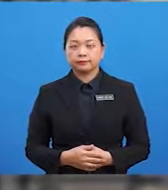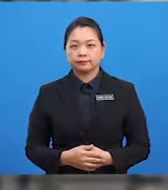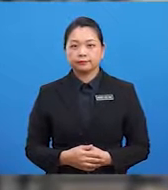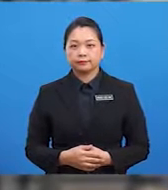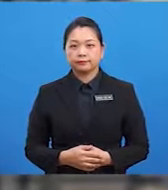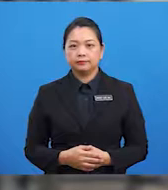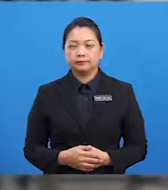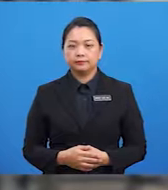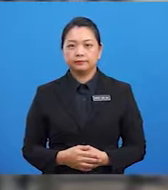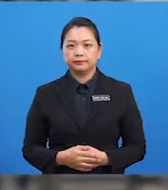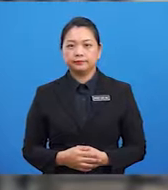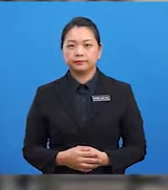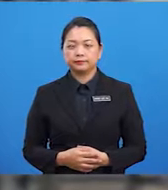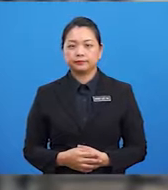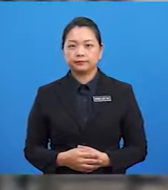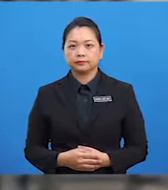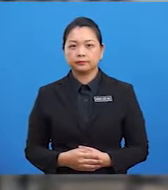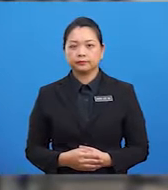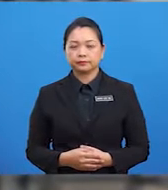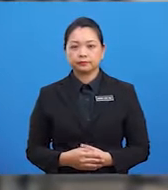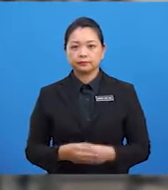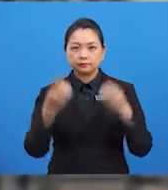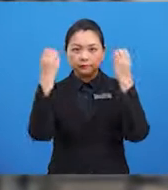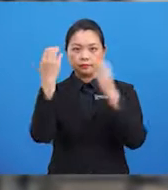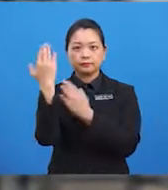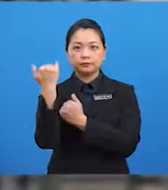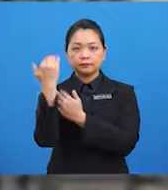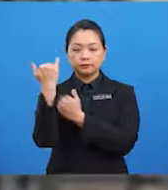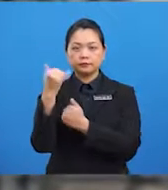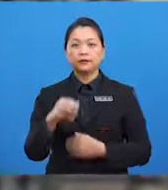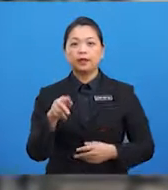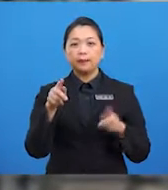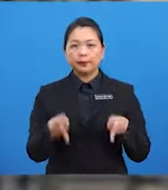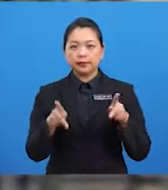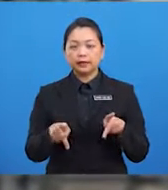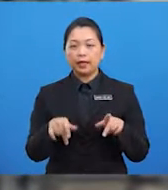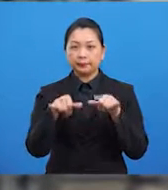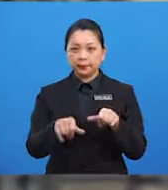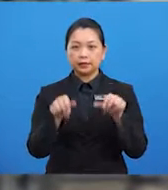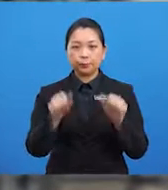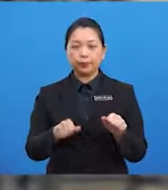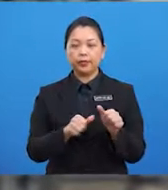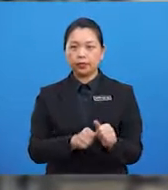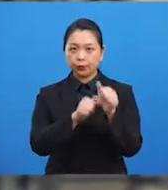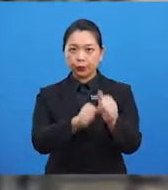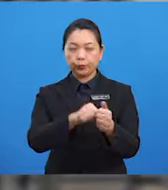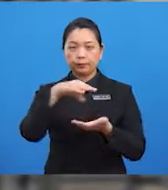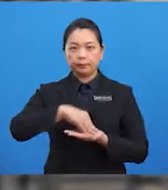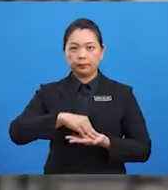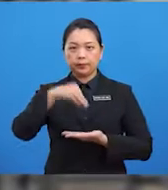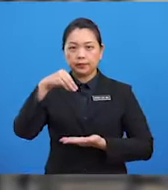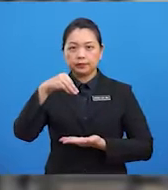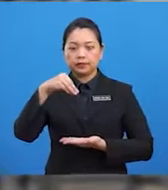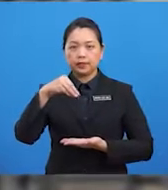Setakat ini, cikgu berharap pelajar masih boleh mengikuti